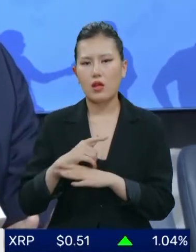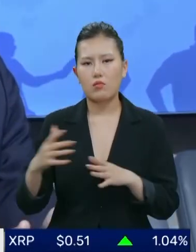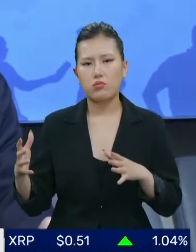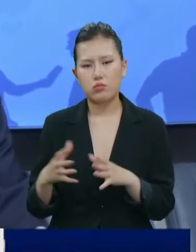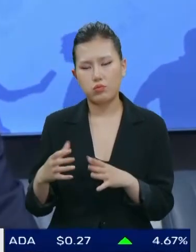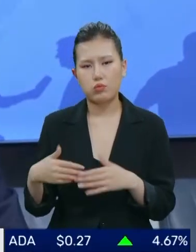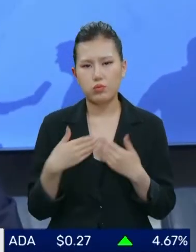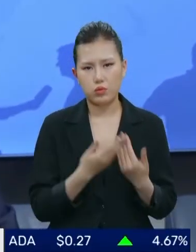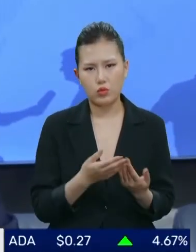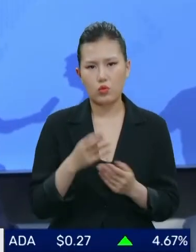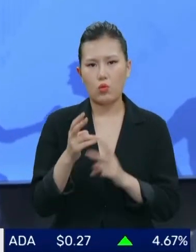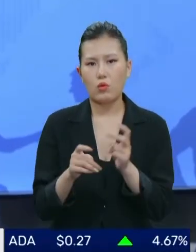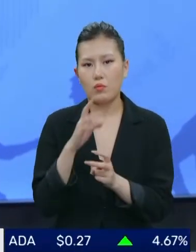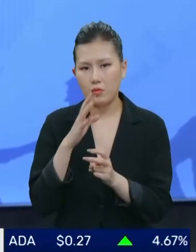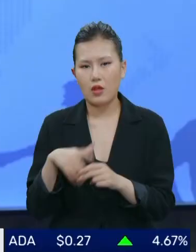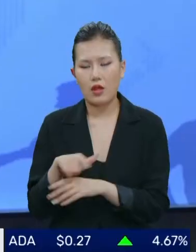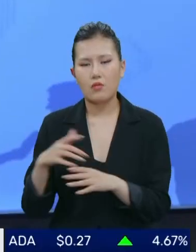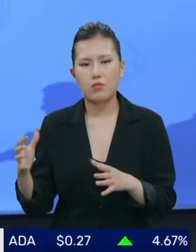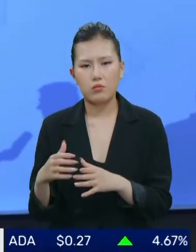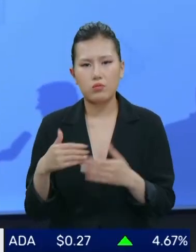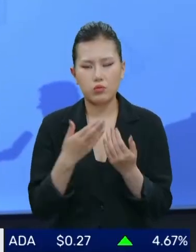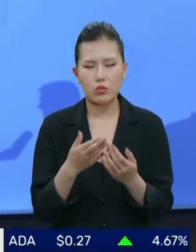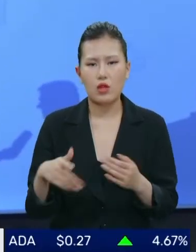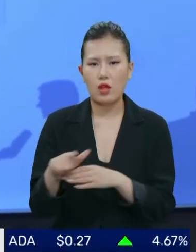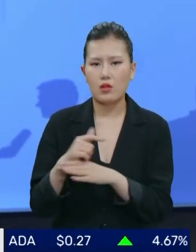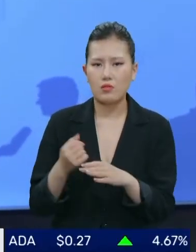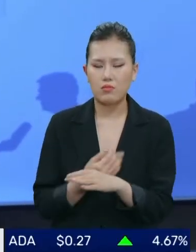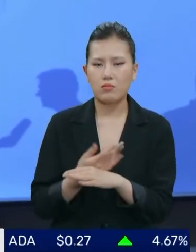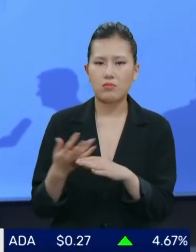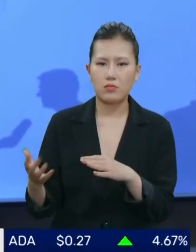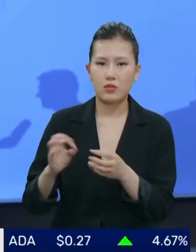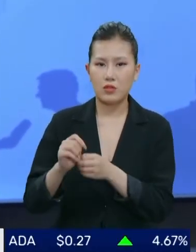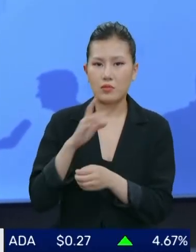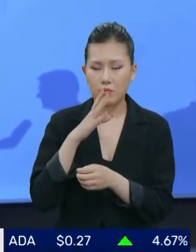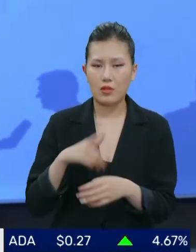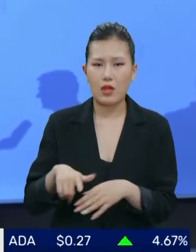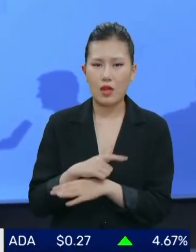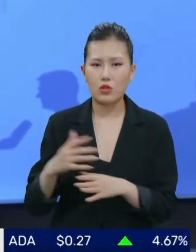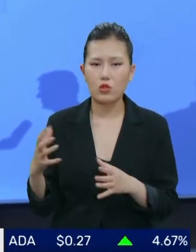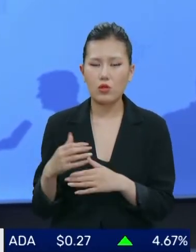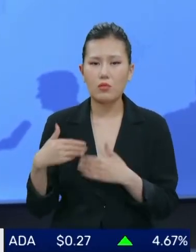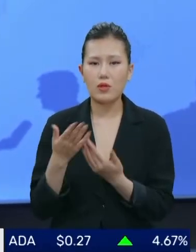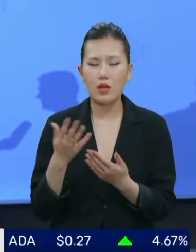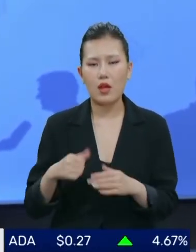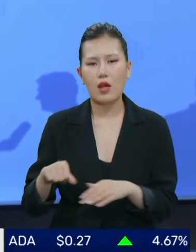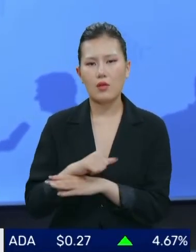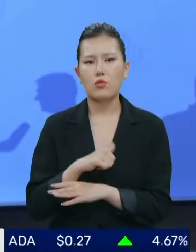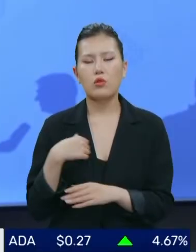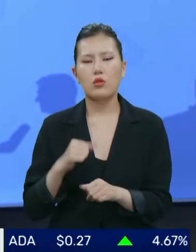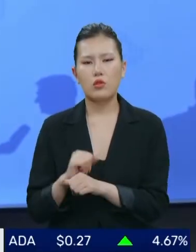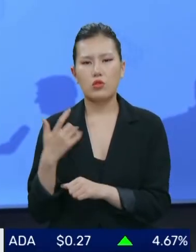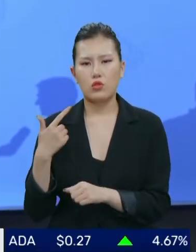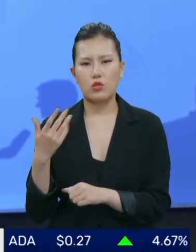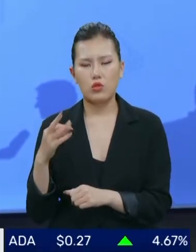одоо газар тариалан болон жимс сүнслийн чиглэлээр хичнээн нэгж талбарыг олох юм гэдэг аймгийн бодлогоо бид нэ тодорхой болгосон. Одоо сумын хурлууд